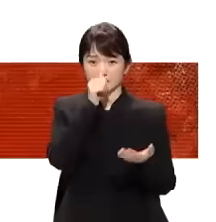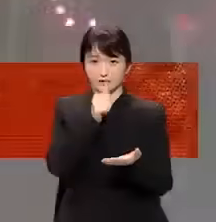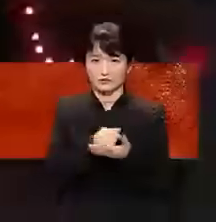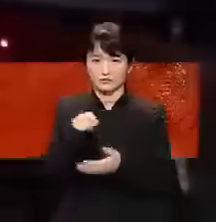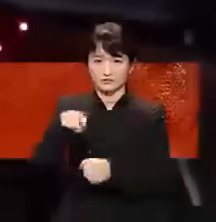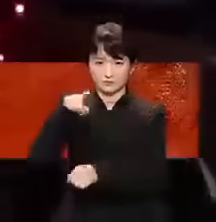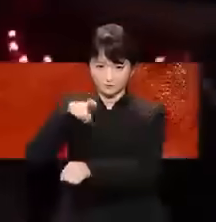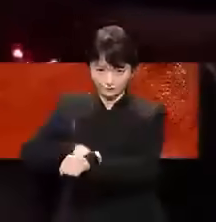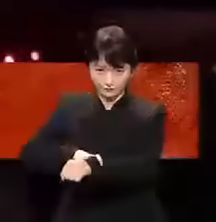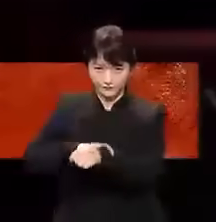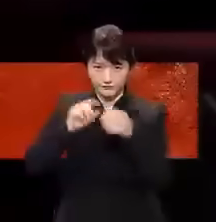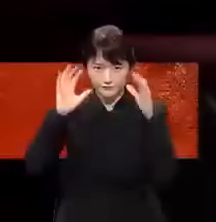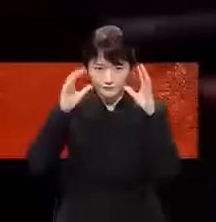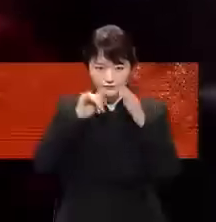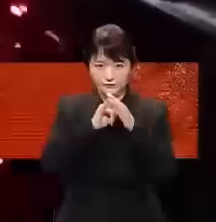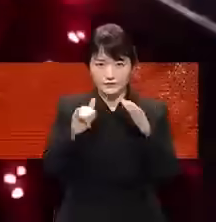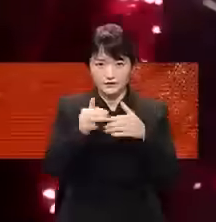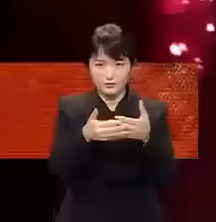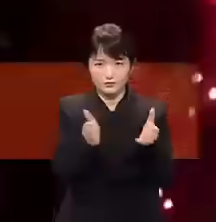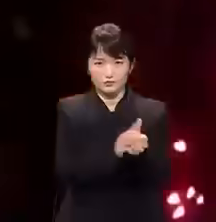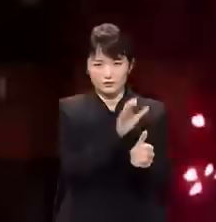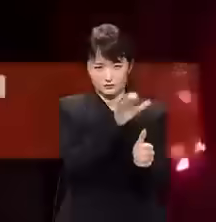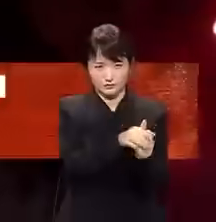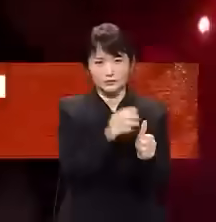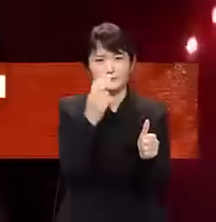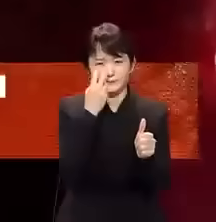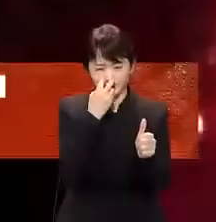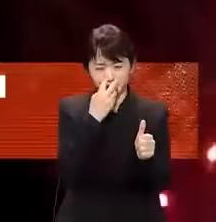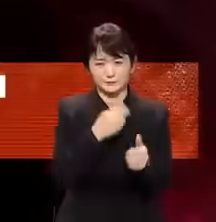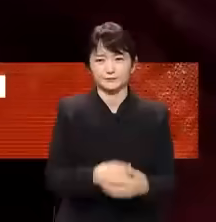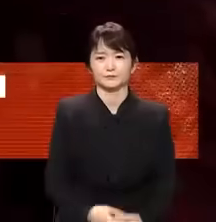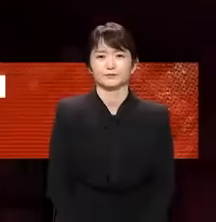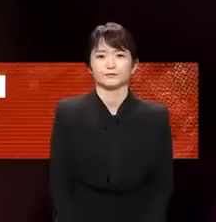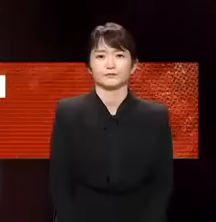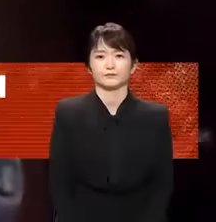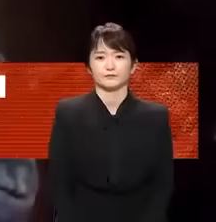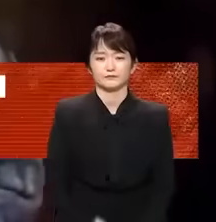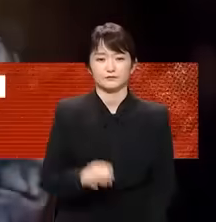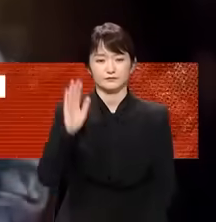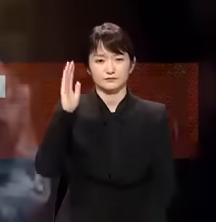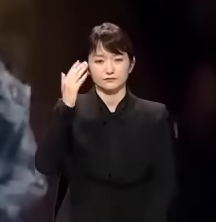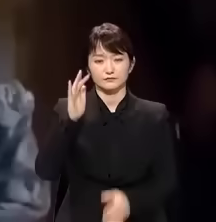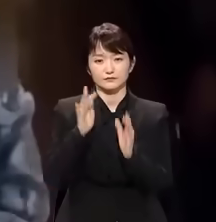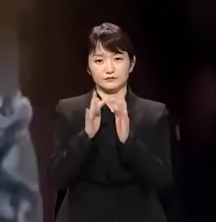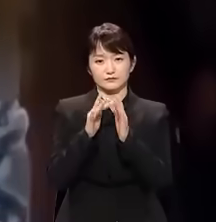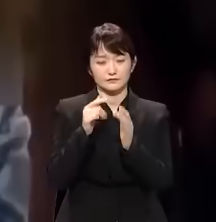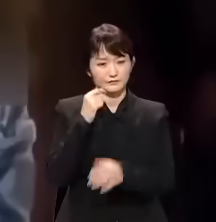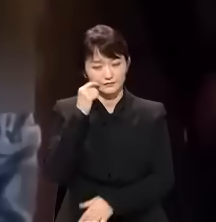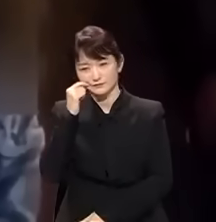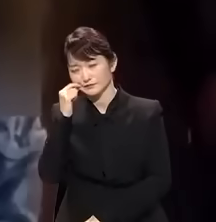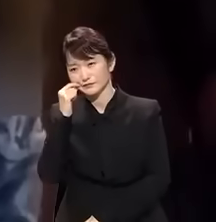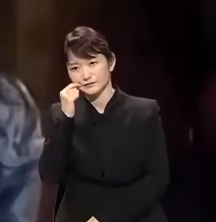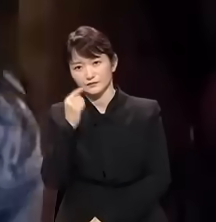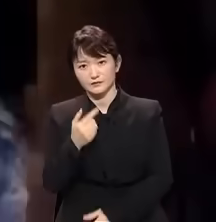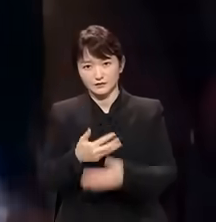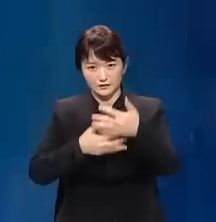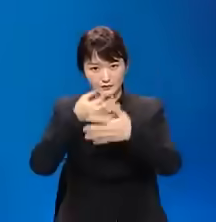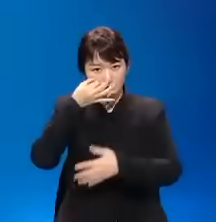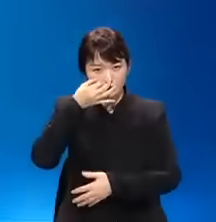됐고요 아이는 아동과 족보가 나서 보살피고 있다고 합니다 자 다음은 최근 온라인에서 화제가 되고 영상 함께